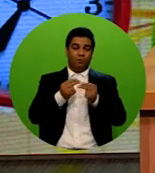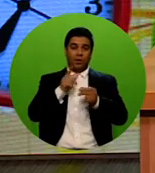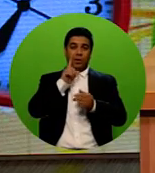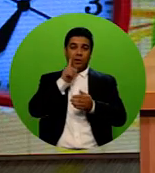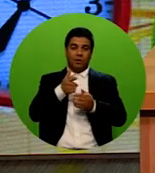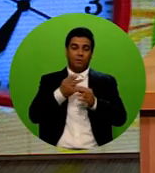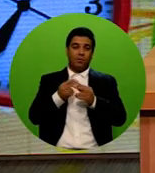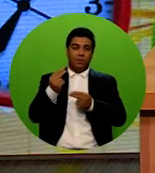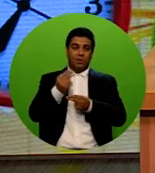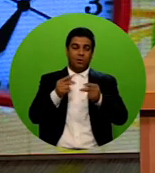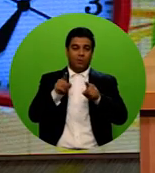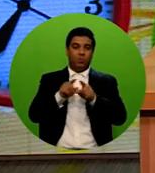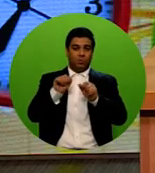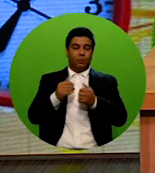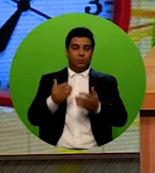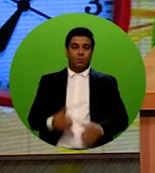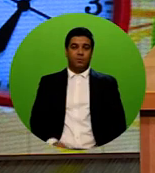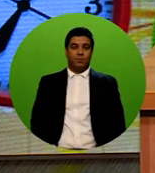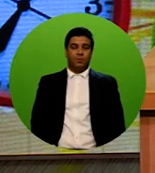qalamda ham bo'yasangiz bo'ladi.